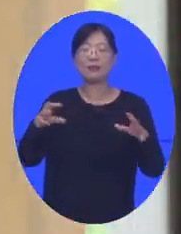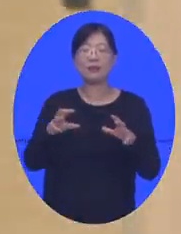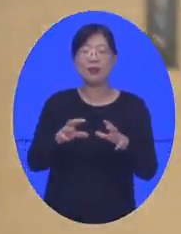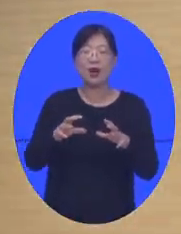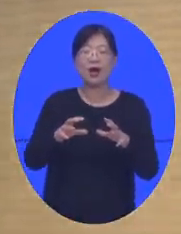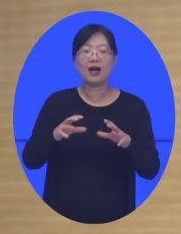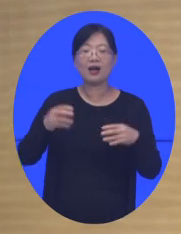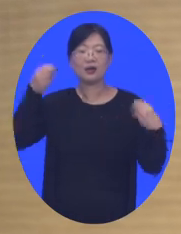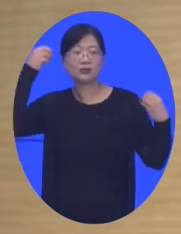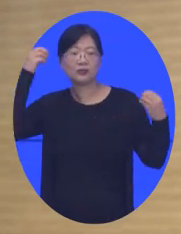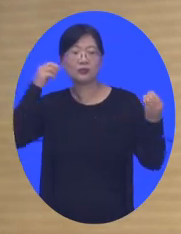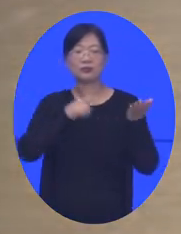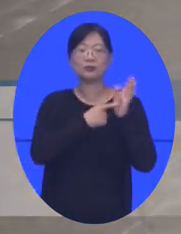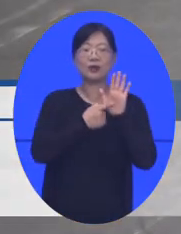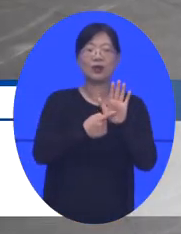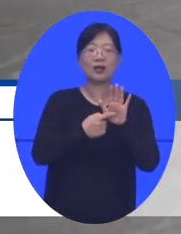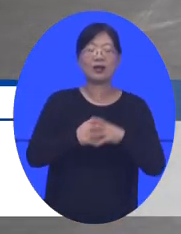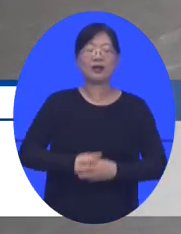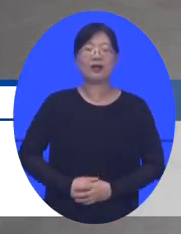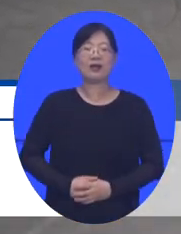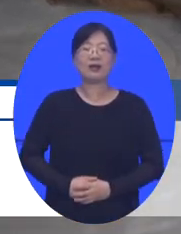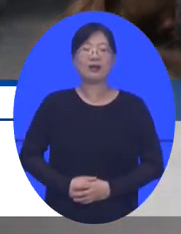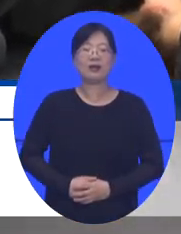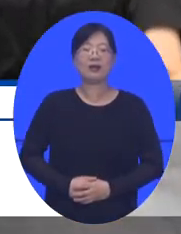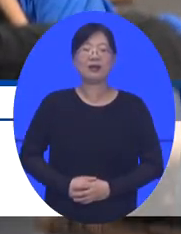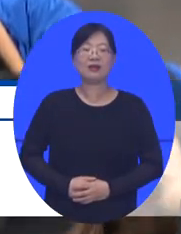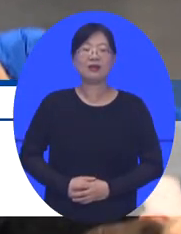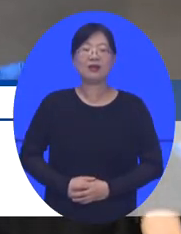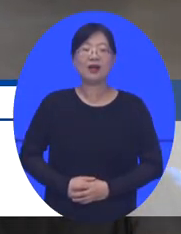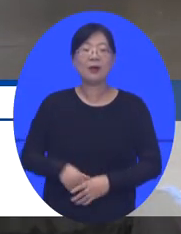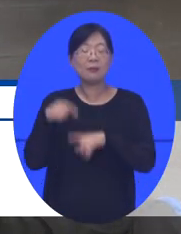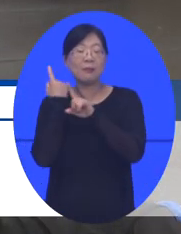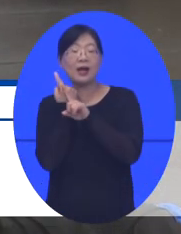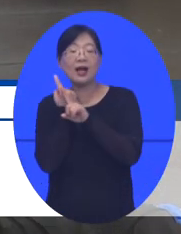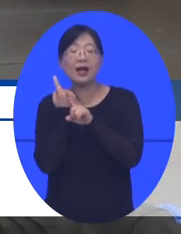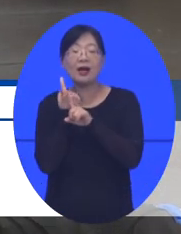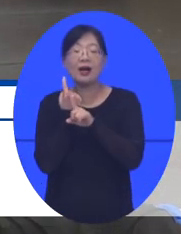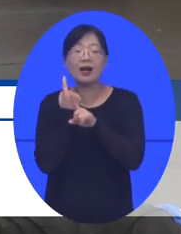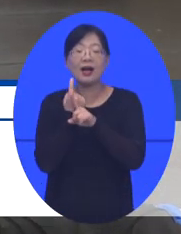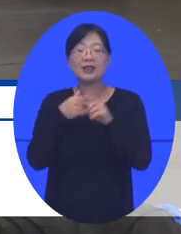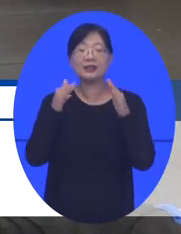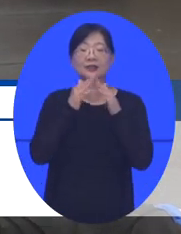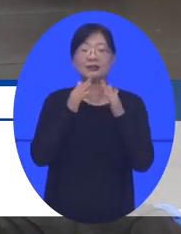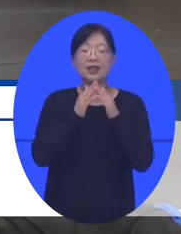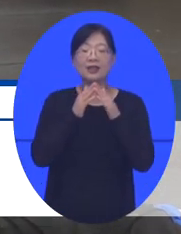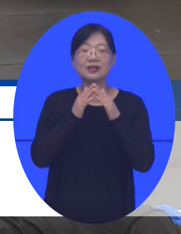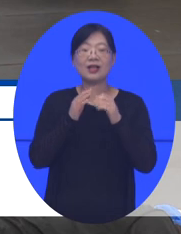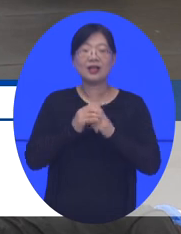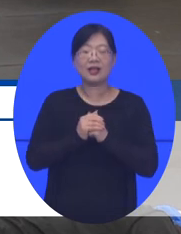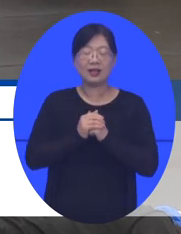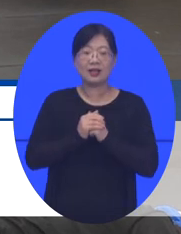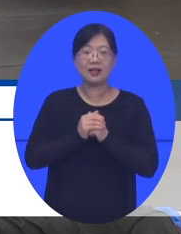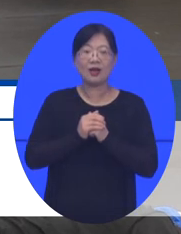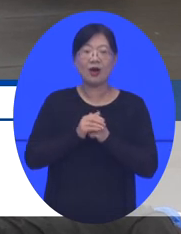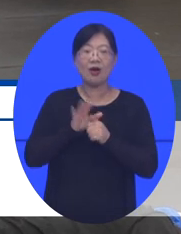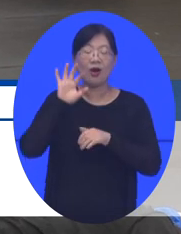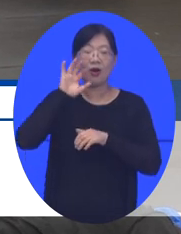다해 작품을 표현합니다. 매일 이제 집에 돌아가면 반복적으로 음악을